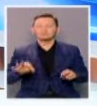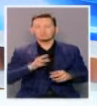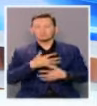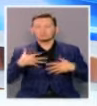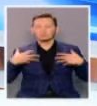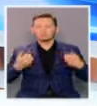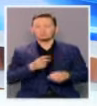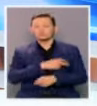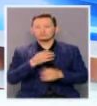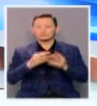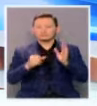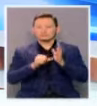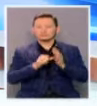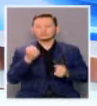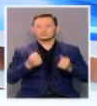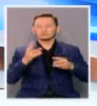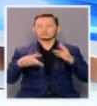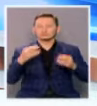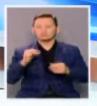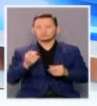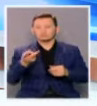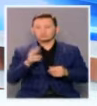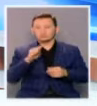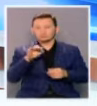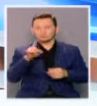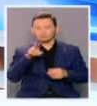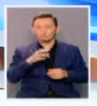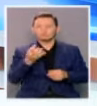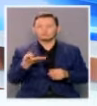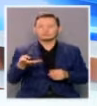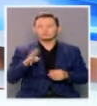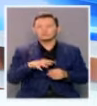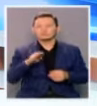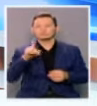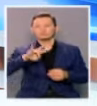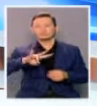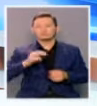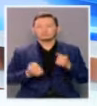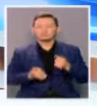день уже перекрашены 6 автомобилей. 2 марки Ford Transit и 4 марки Hyundai.